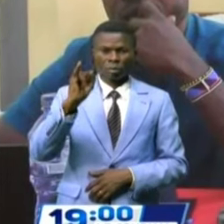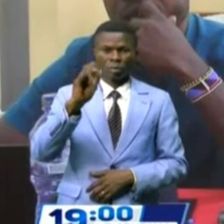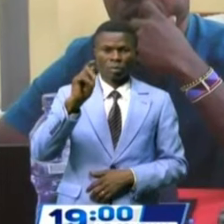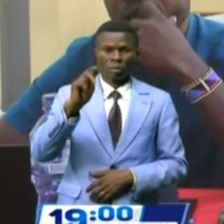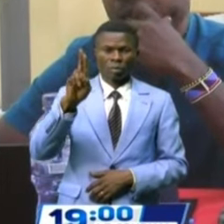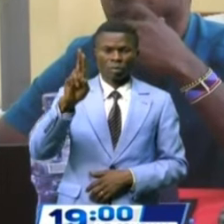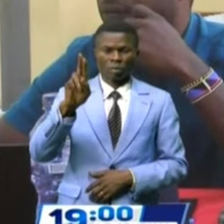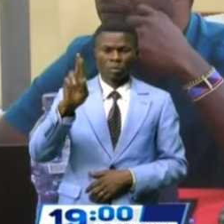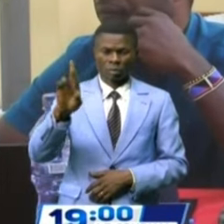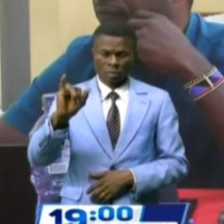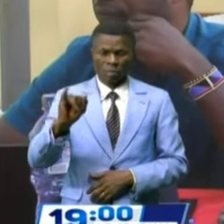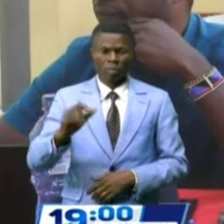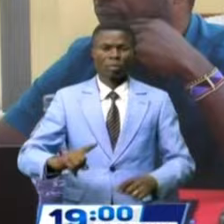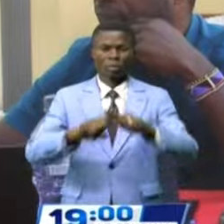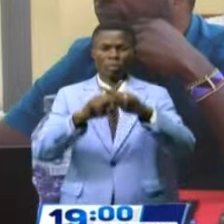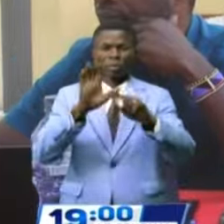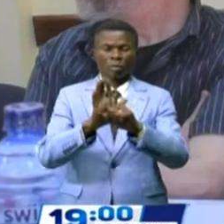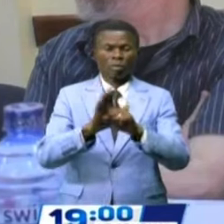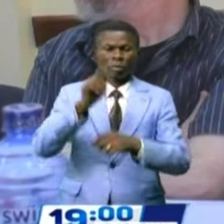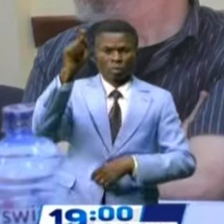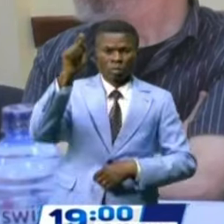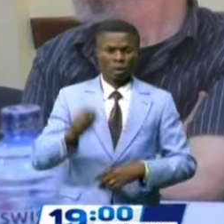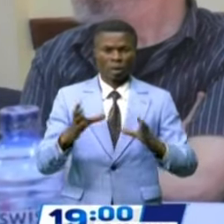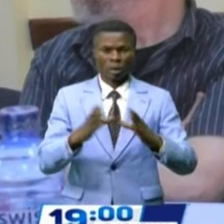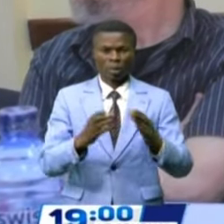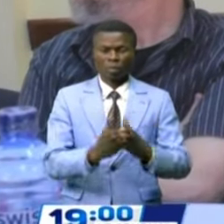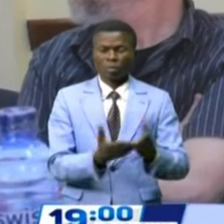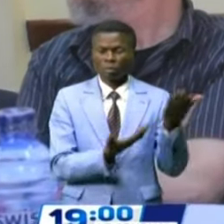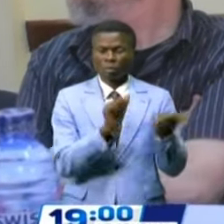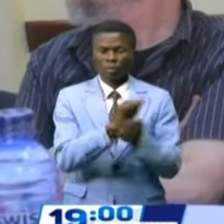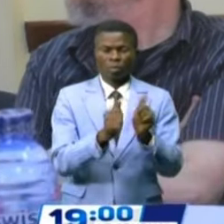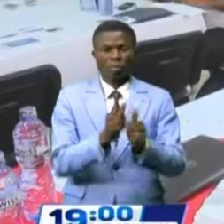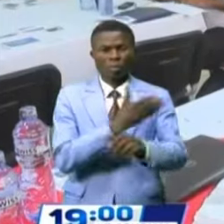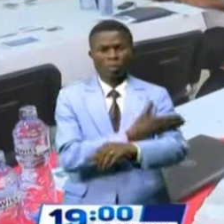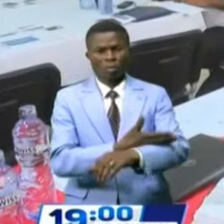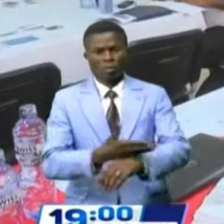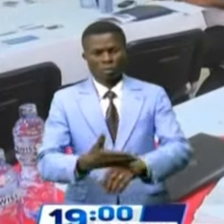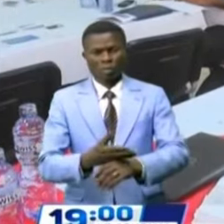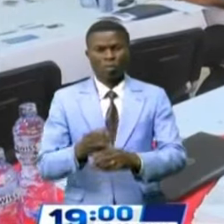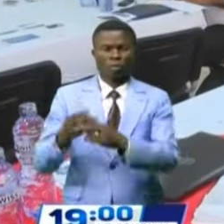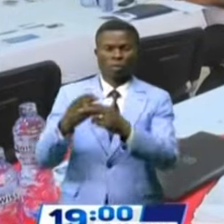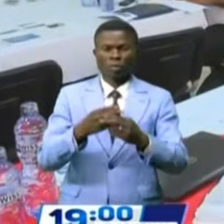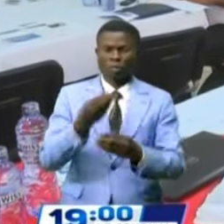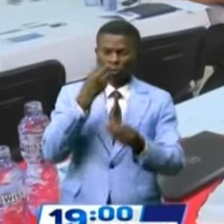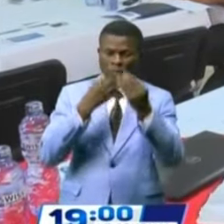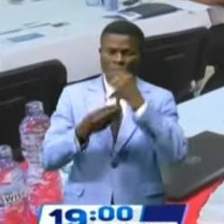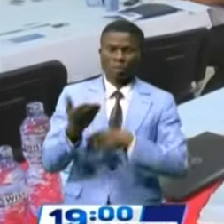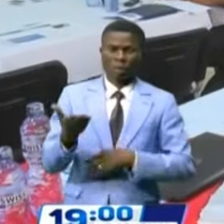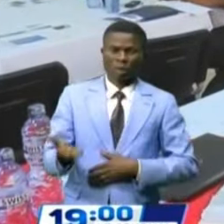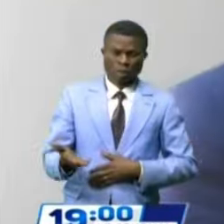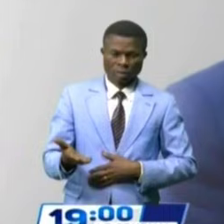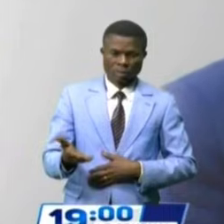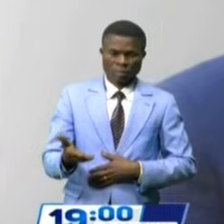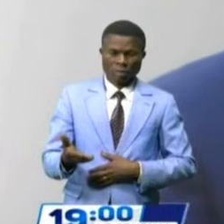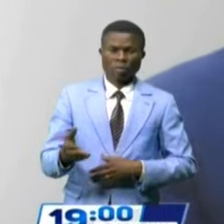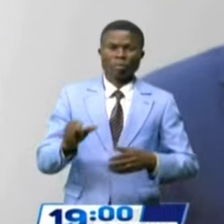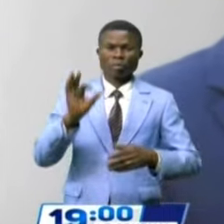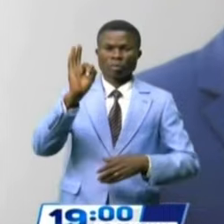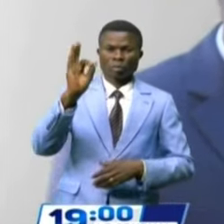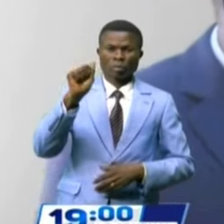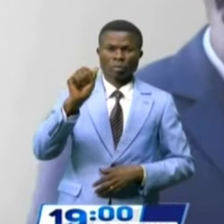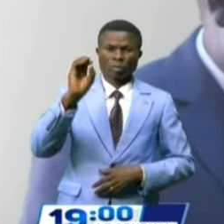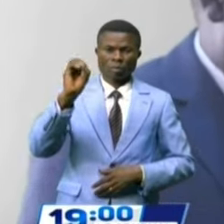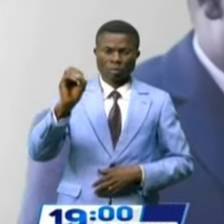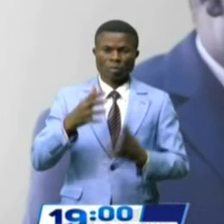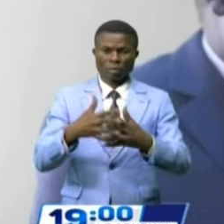aux multiples conflits armés avec impact négatif sur la sécurité alimentaire. La FAO, en tant